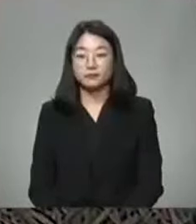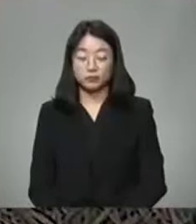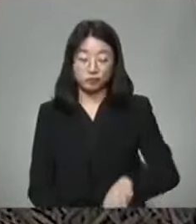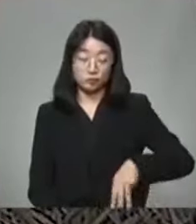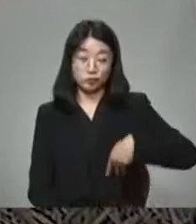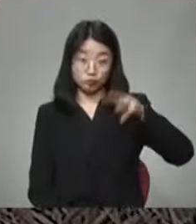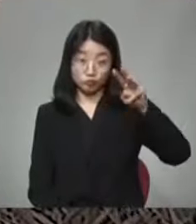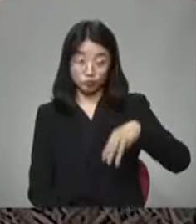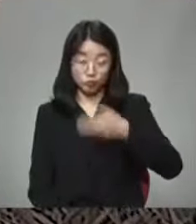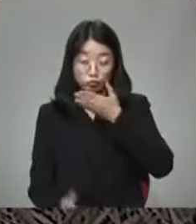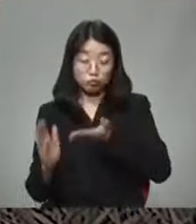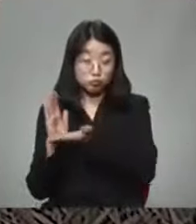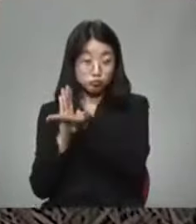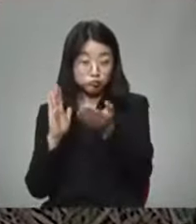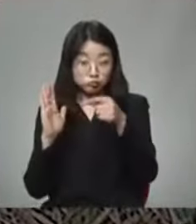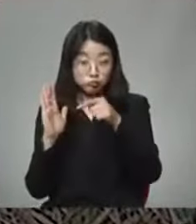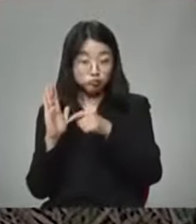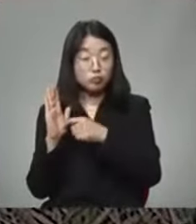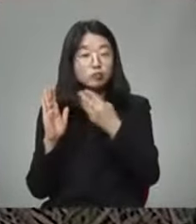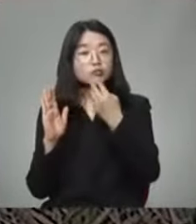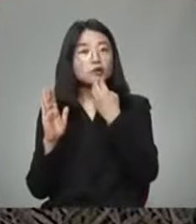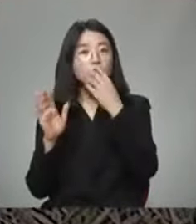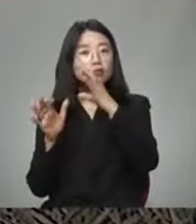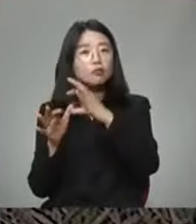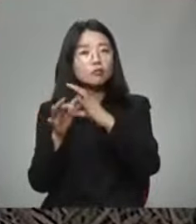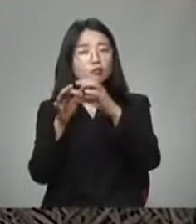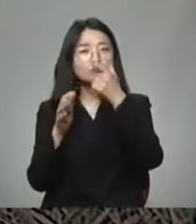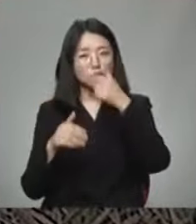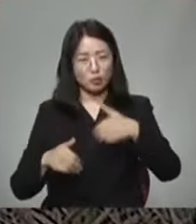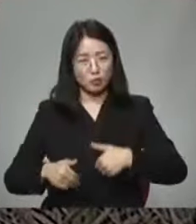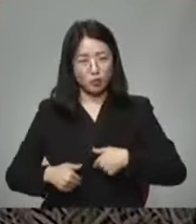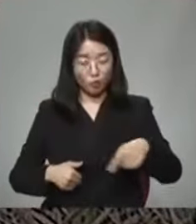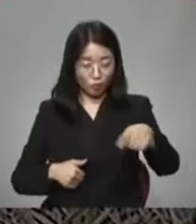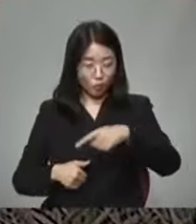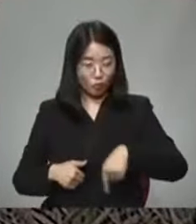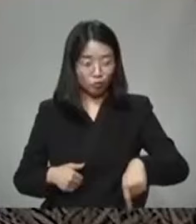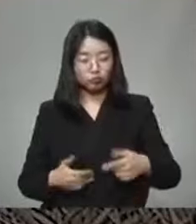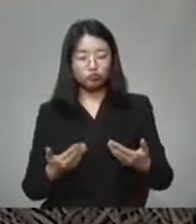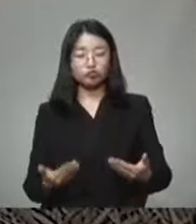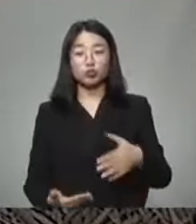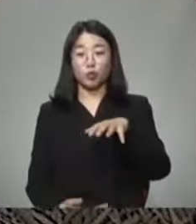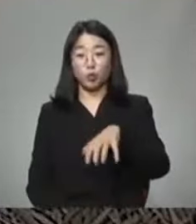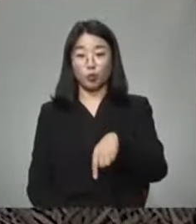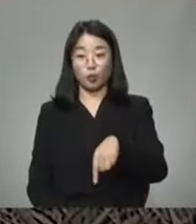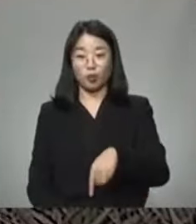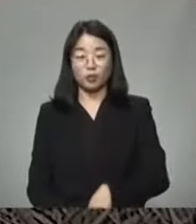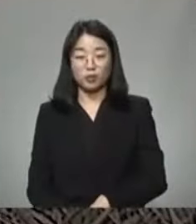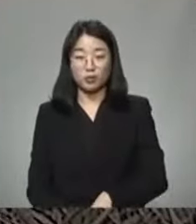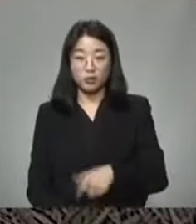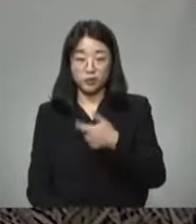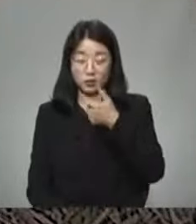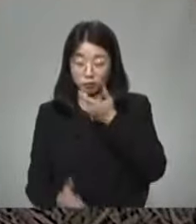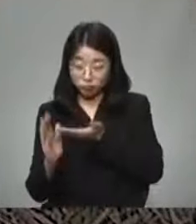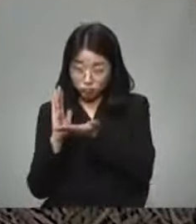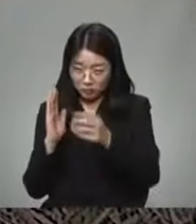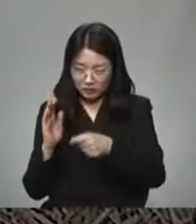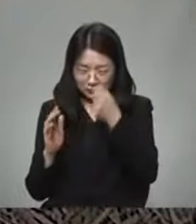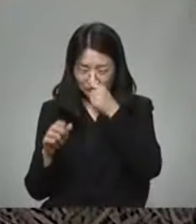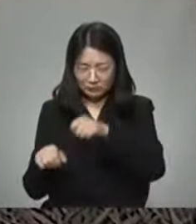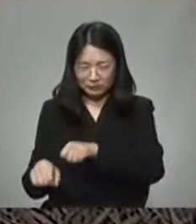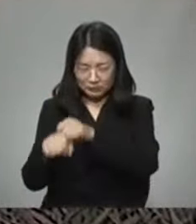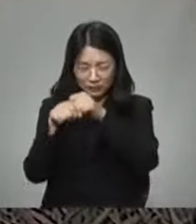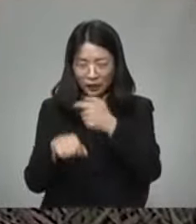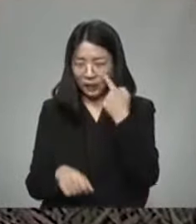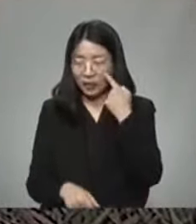춘천 의문은 수도권 상수원이 지역 시민들에게 소중한 쉼터입니다 그런데이 호수가 온갖 쓰레기로 몸살을